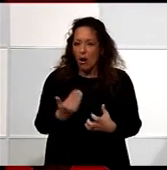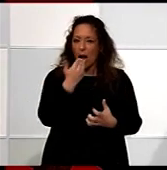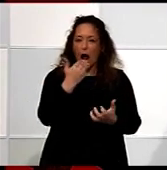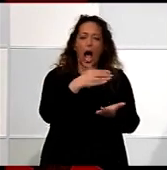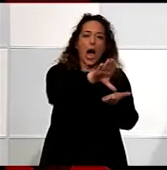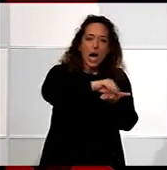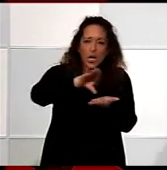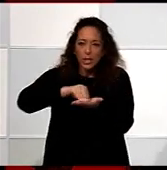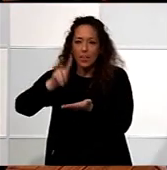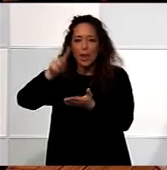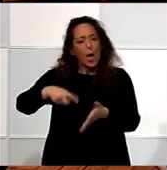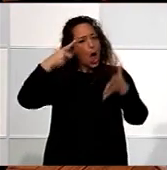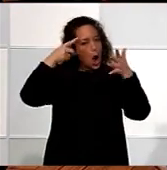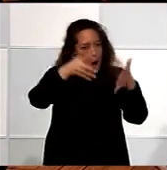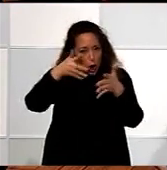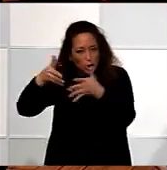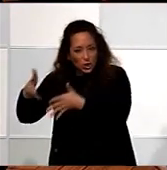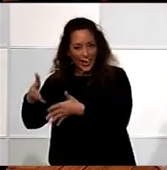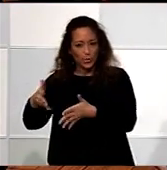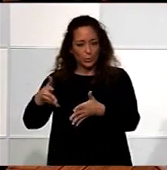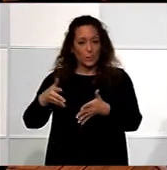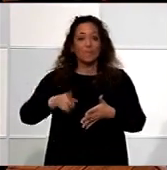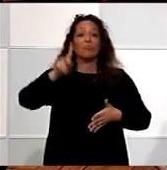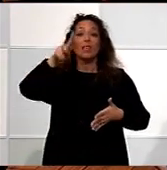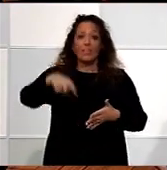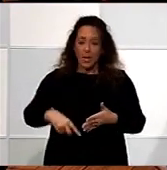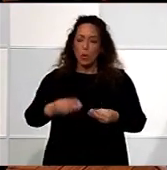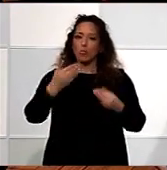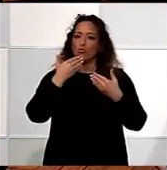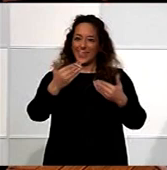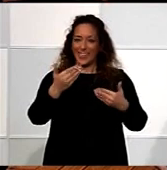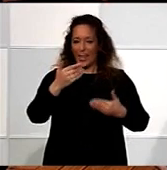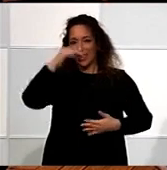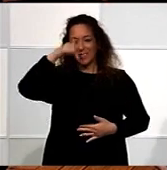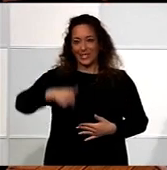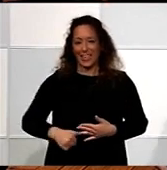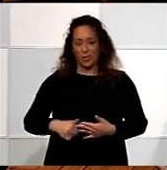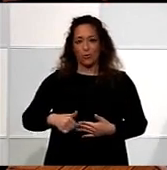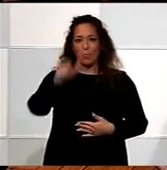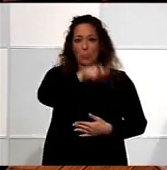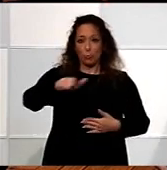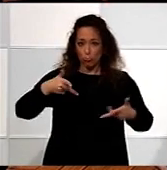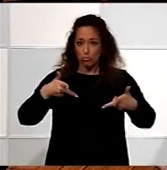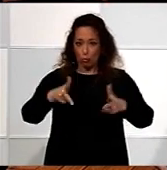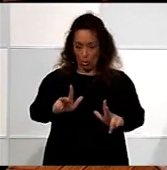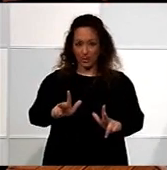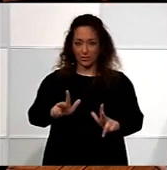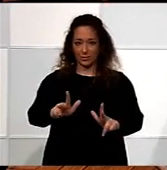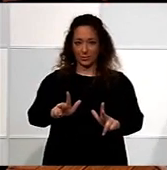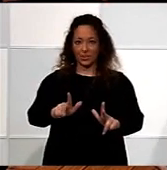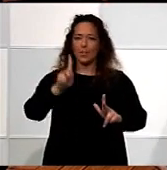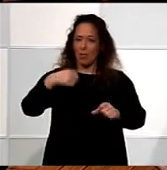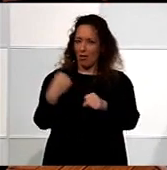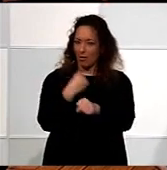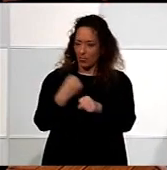I com no, aquest any també crec que toca fer un agraïment a aquells que han permès i que gràcies a la seva feina han pogut fer que avui estiguéssiu aquí al